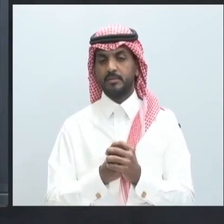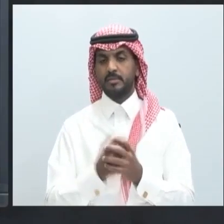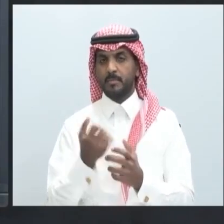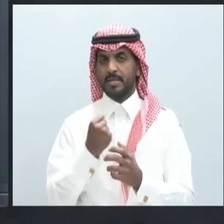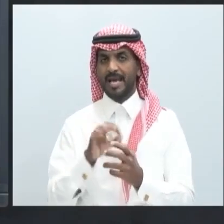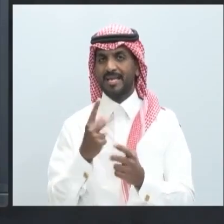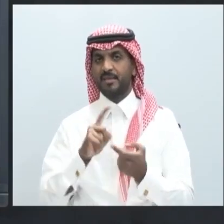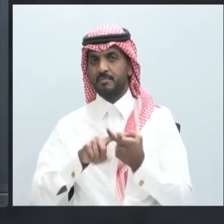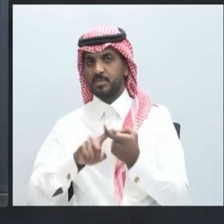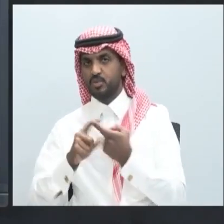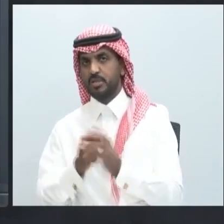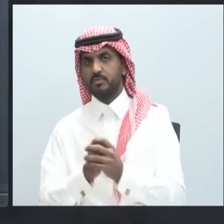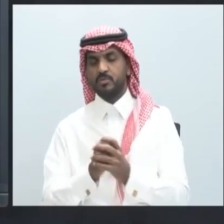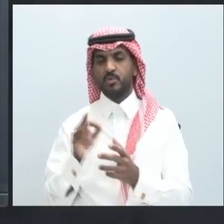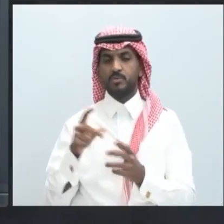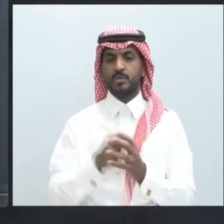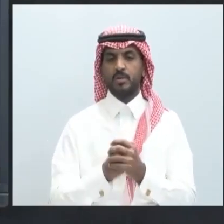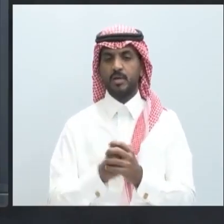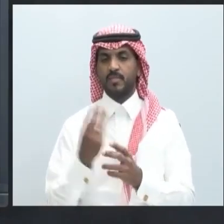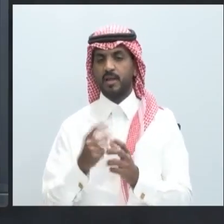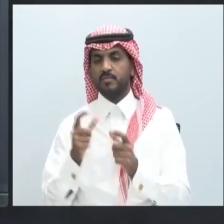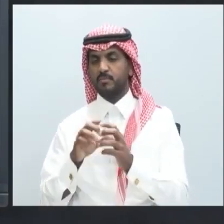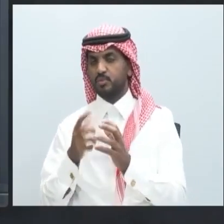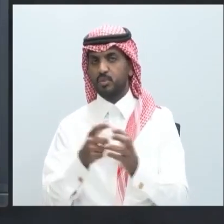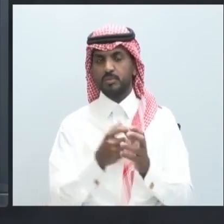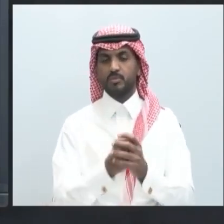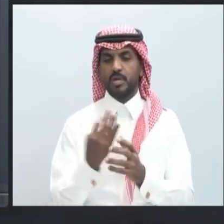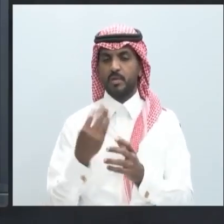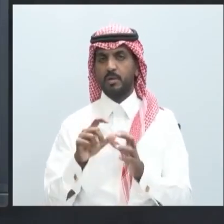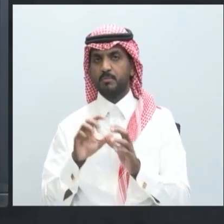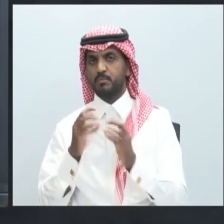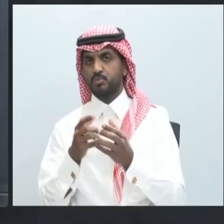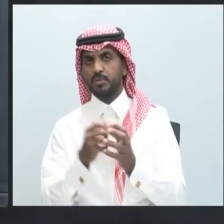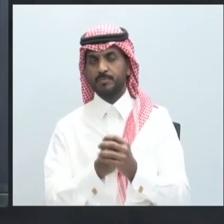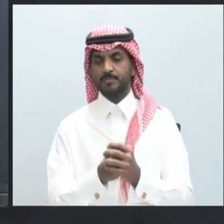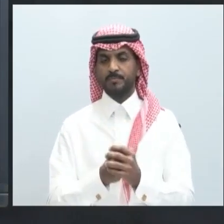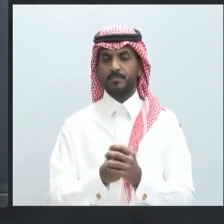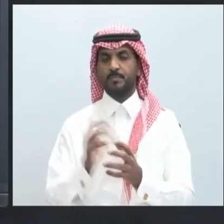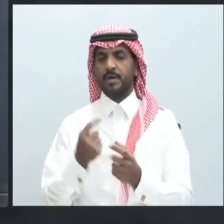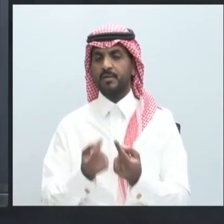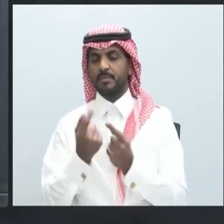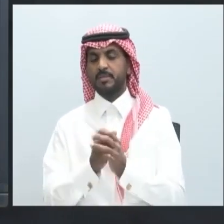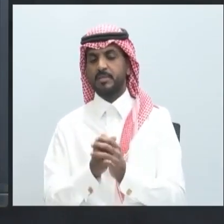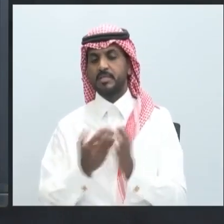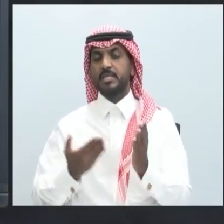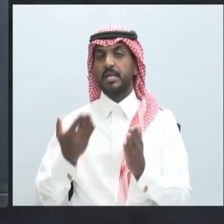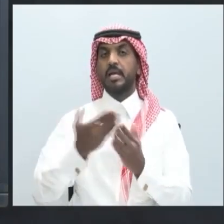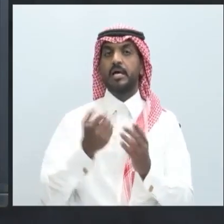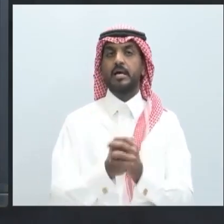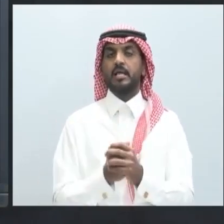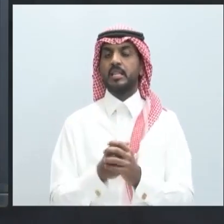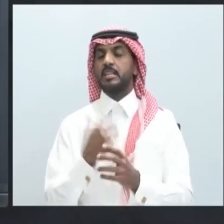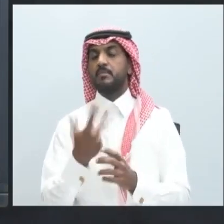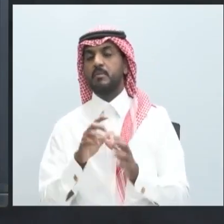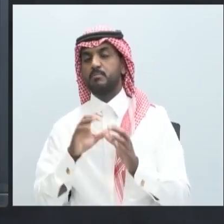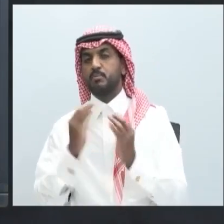من زوجين على مستوى الكروموسومات هنالك ثلاث مجموعات كروموسوم هنالك اربع مجموعات كروموسوم بعض النباتات يصل فيها الى ثمان مجموعات